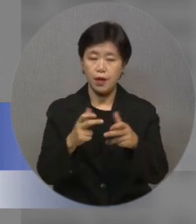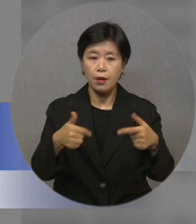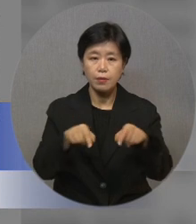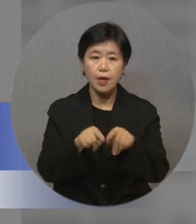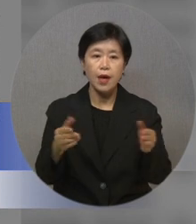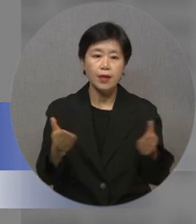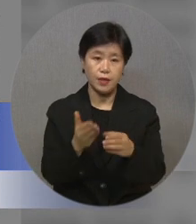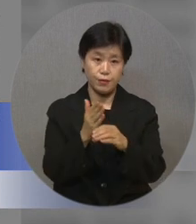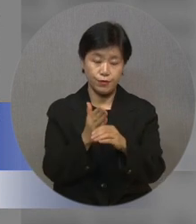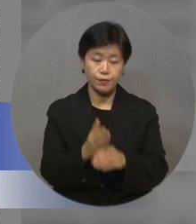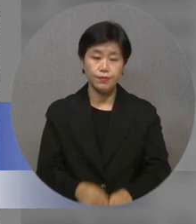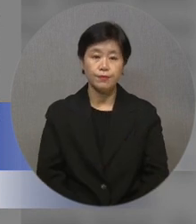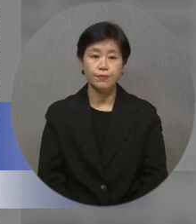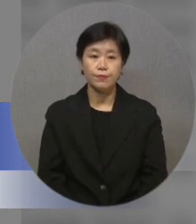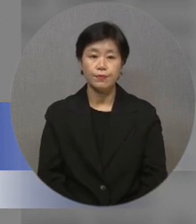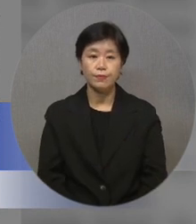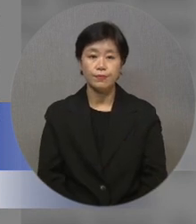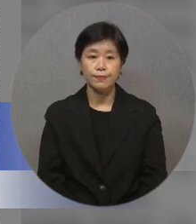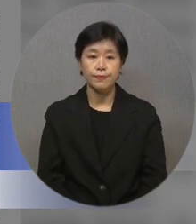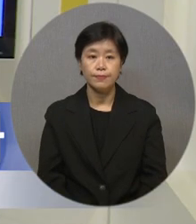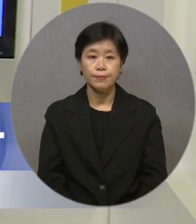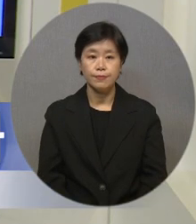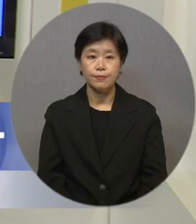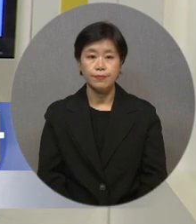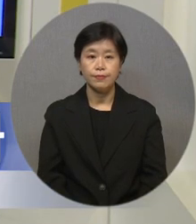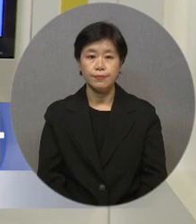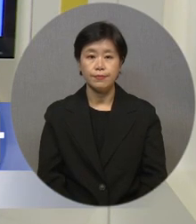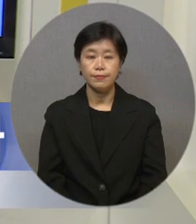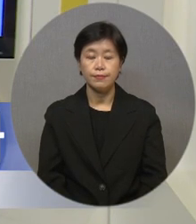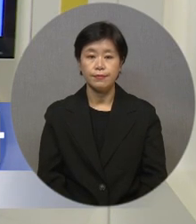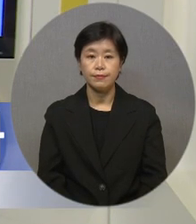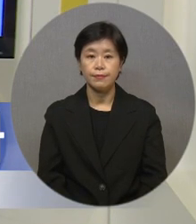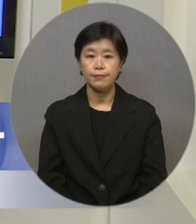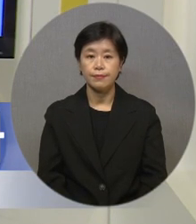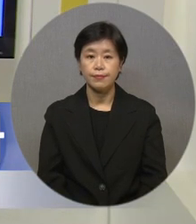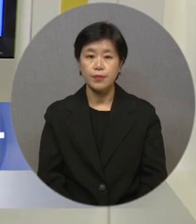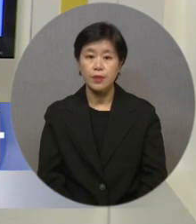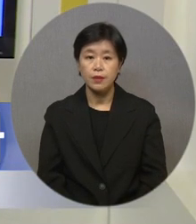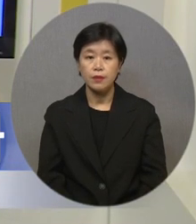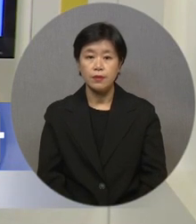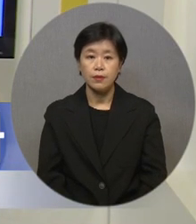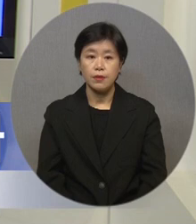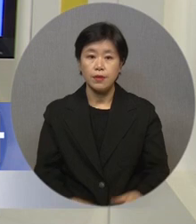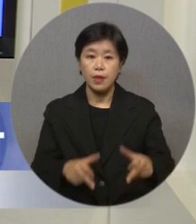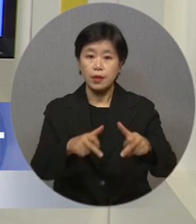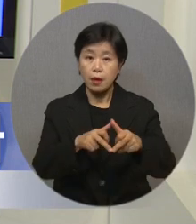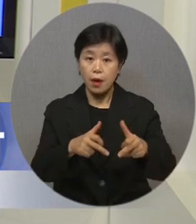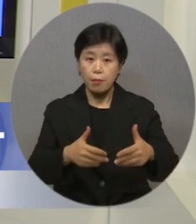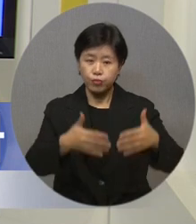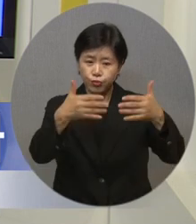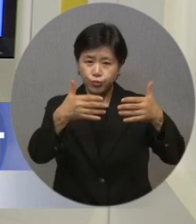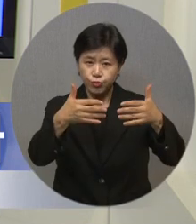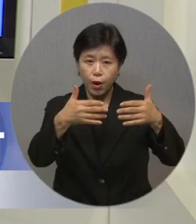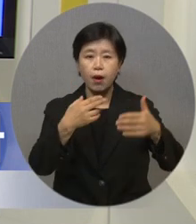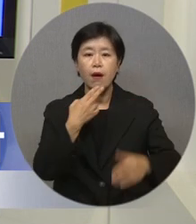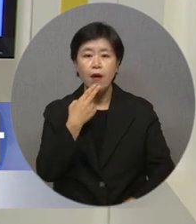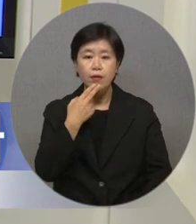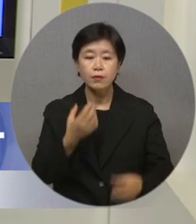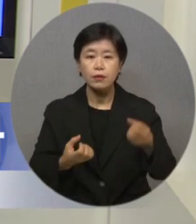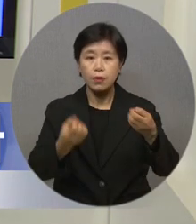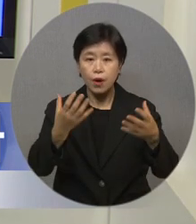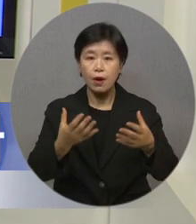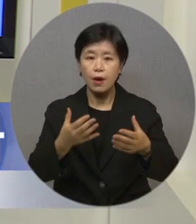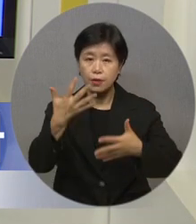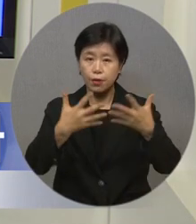일자리를 제공하고 있습니다 오늘 면에서는 장벽없는 영화 축제 제